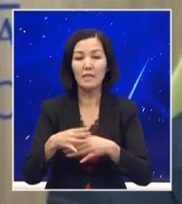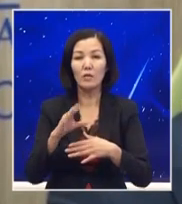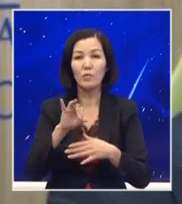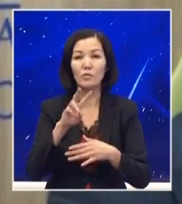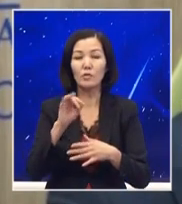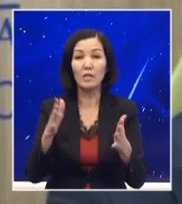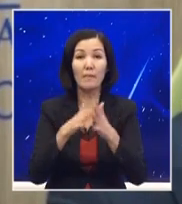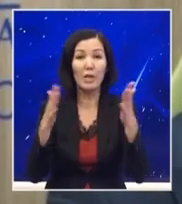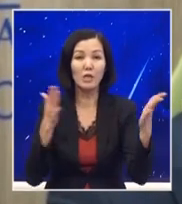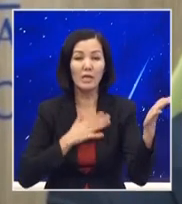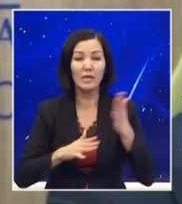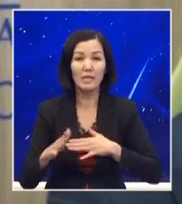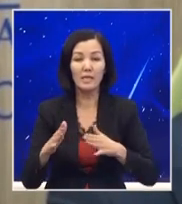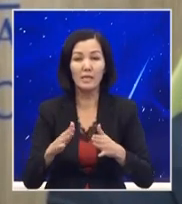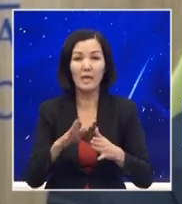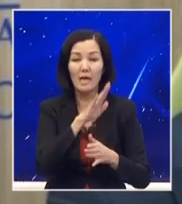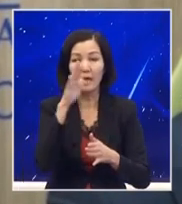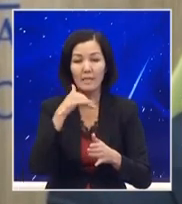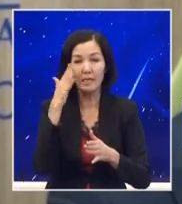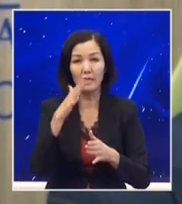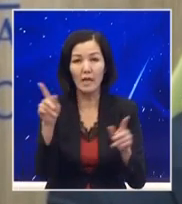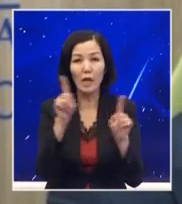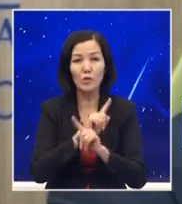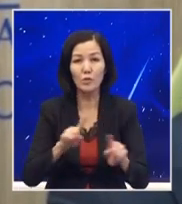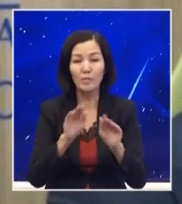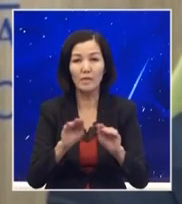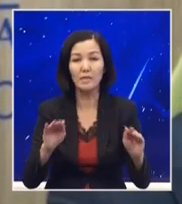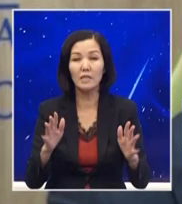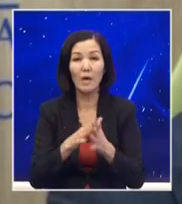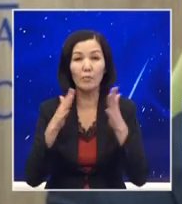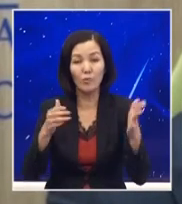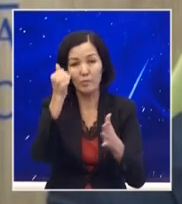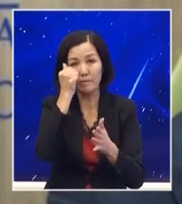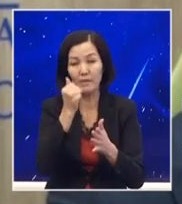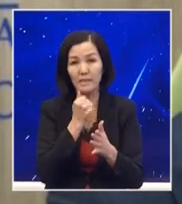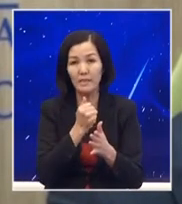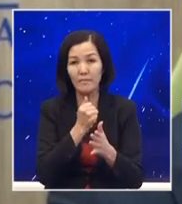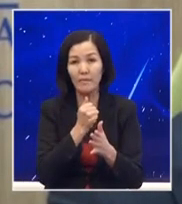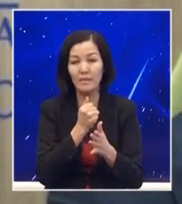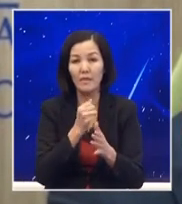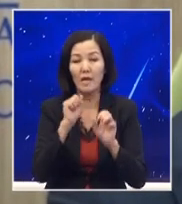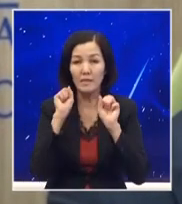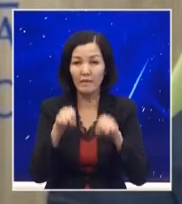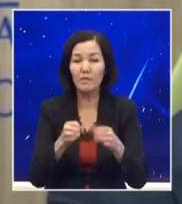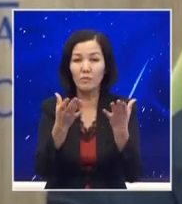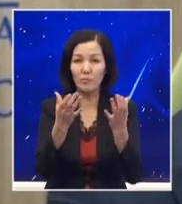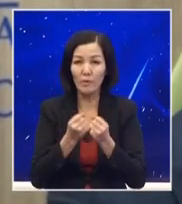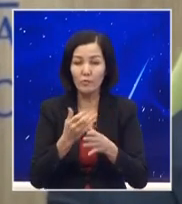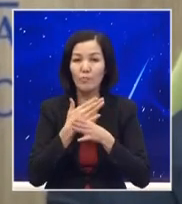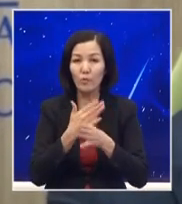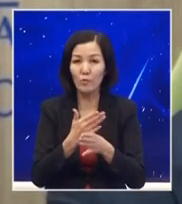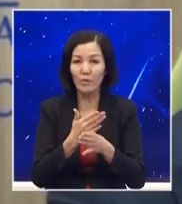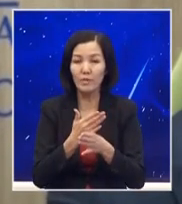для нас большая радость. От имени родителей особенных детей хочу выразить огромную благодарность за возможность получить такую помощь,